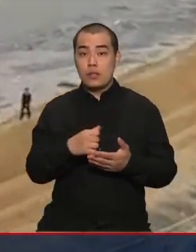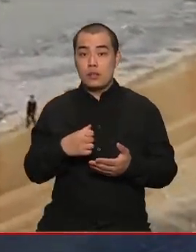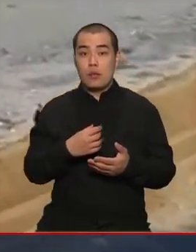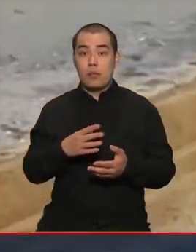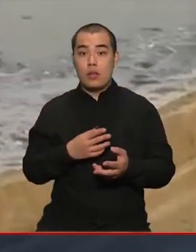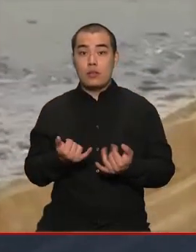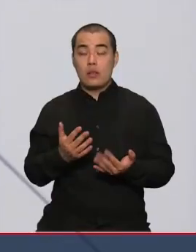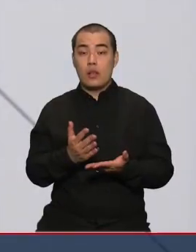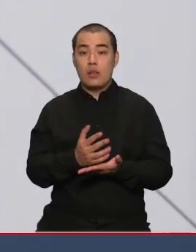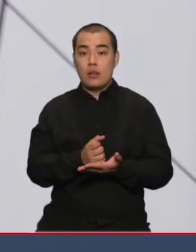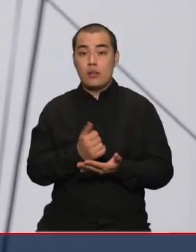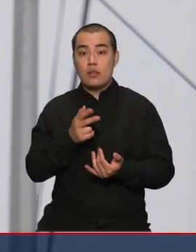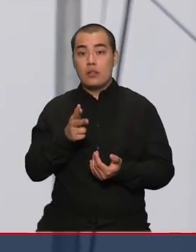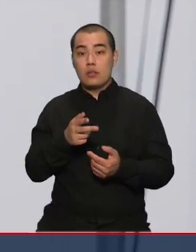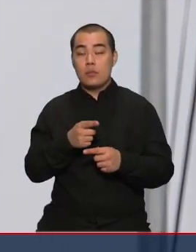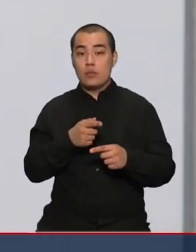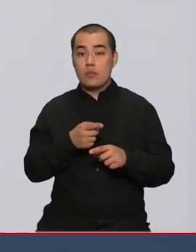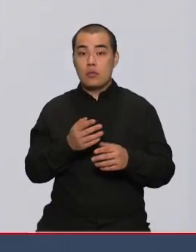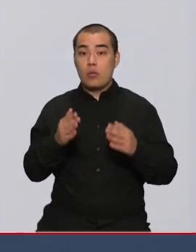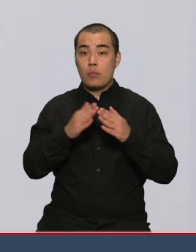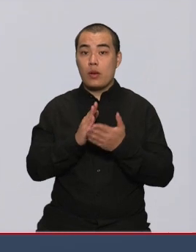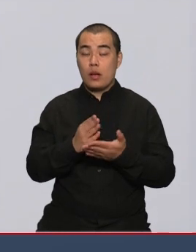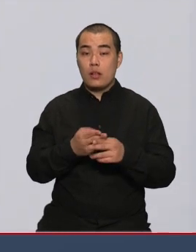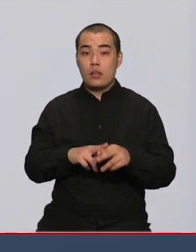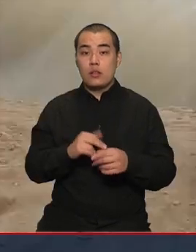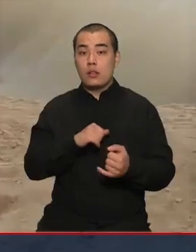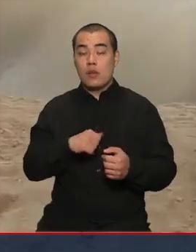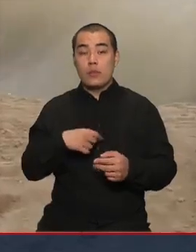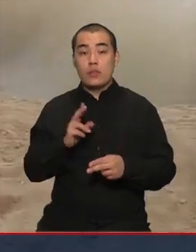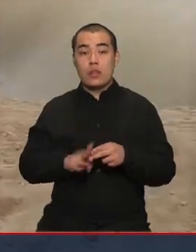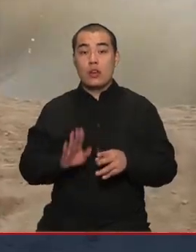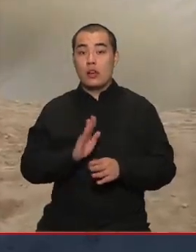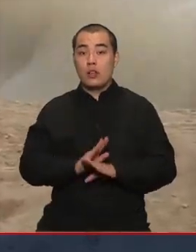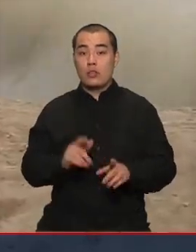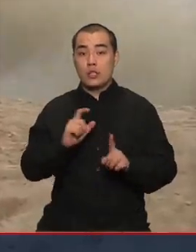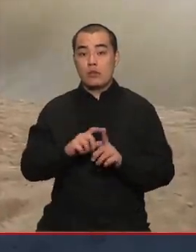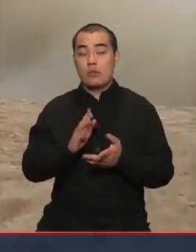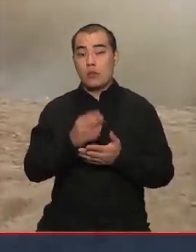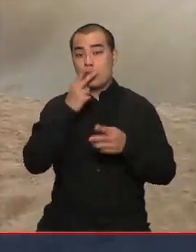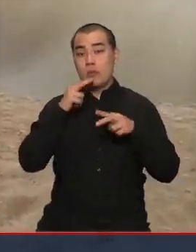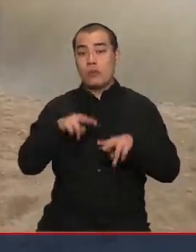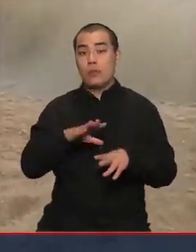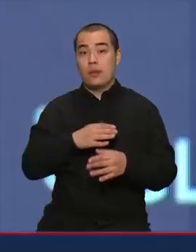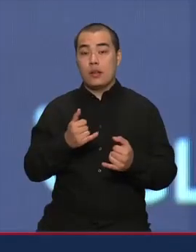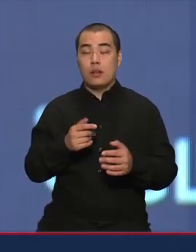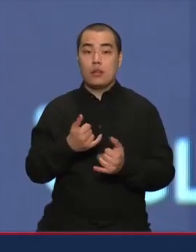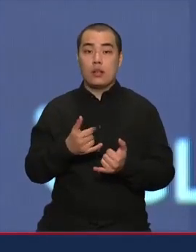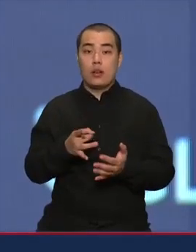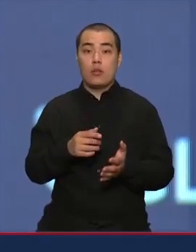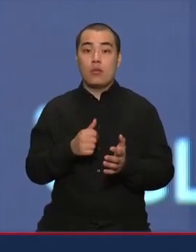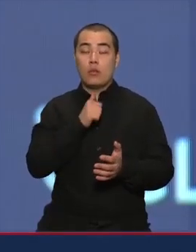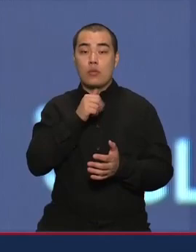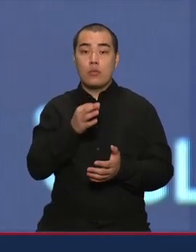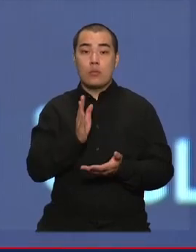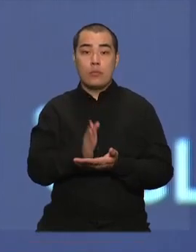остаются почти 3500 домов. Впрочем, цифра не окончательная. Угрозу в себе таят реки. На особом контроле водоемы Костанайской области. На